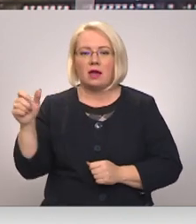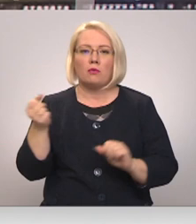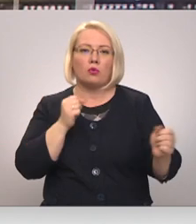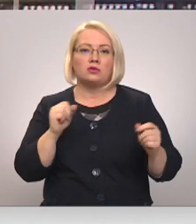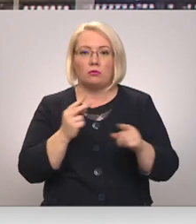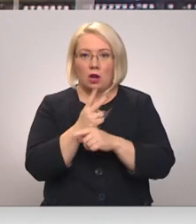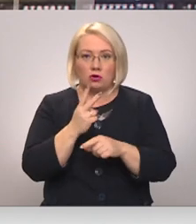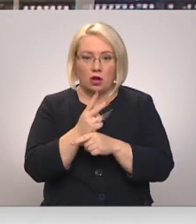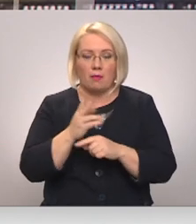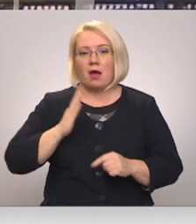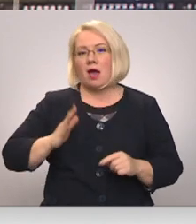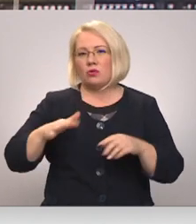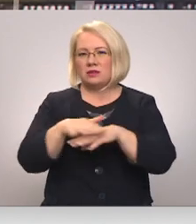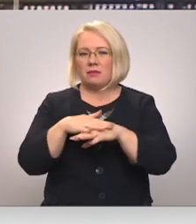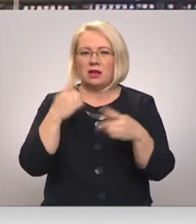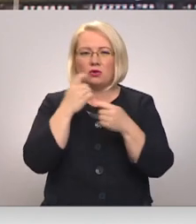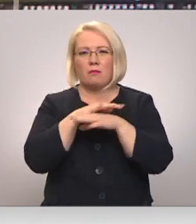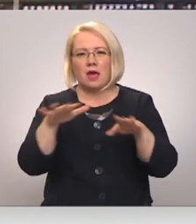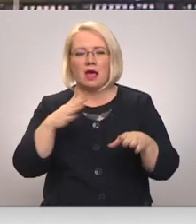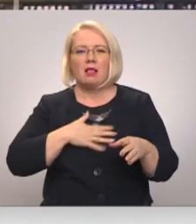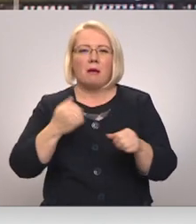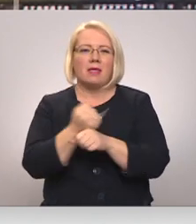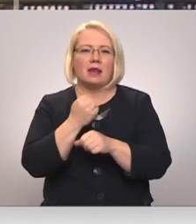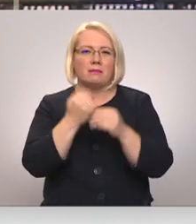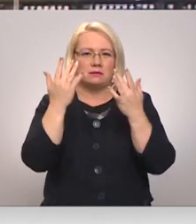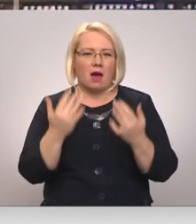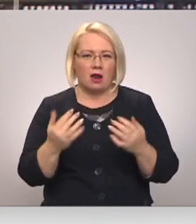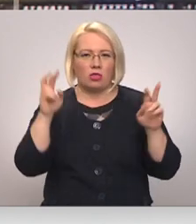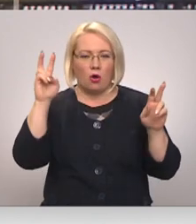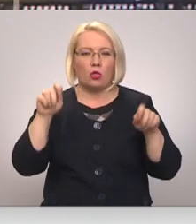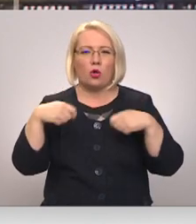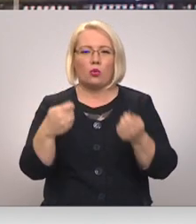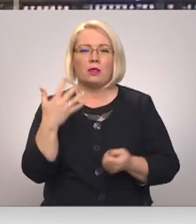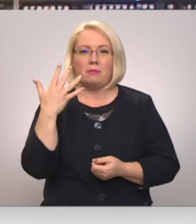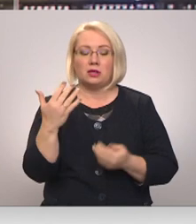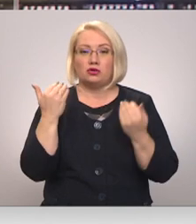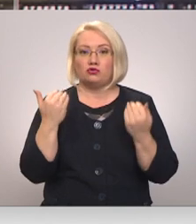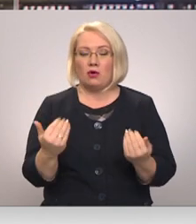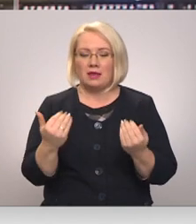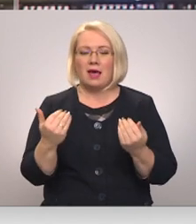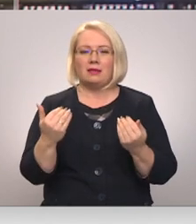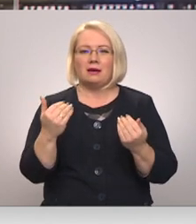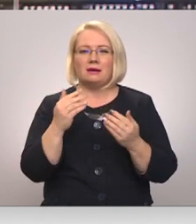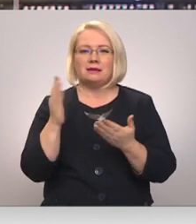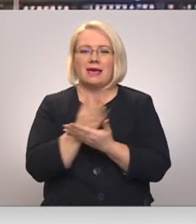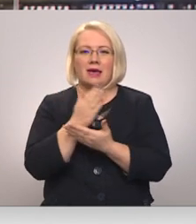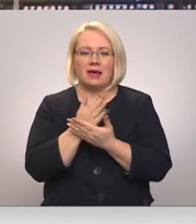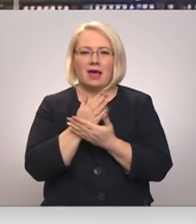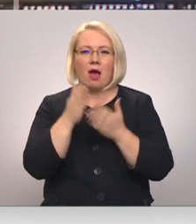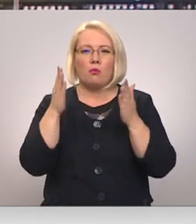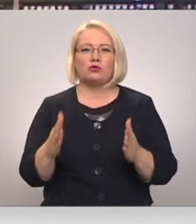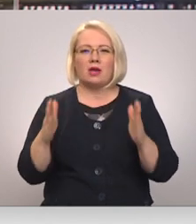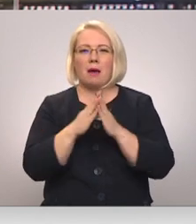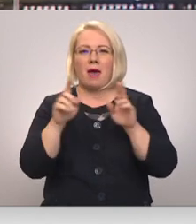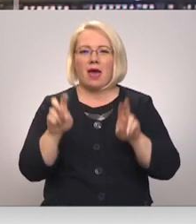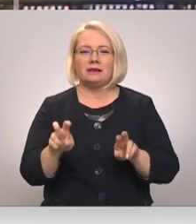traucējumiem. Gaidot sabiedrisko mediju, labdarības maratona dod 5. Šovakar sižetu sērijā mūžīgā mājasēde kolēģis Dāvids Freidenfelds tikās